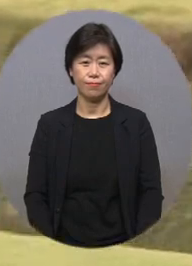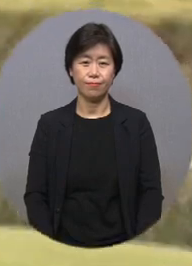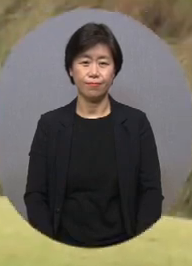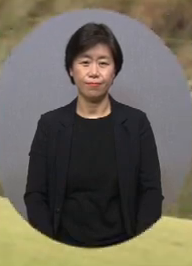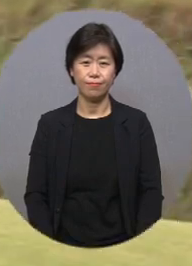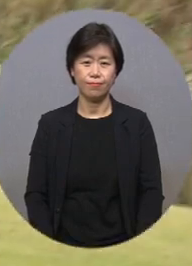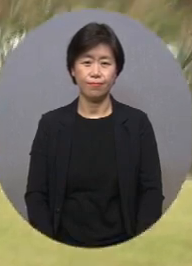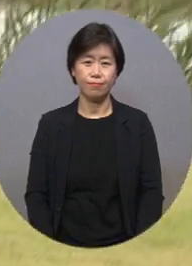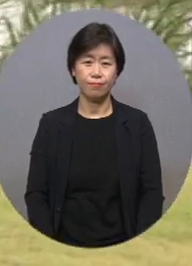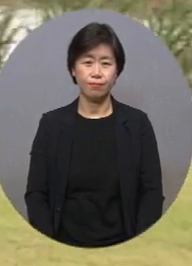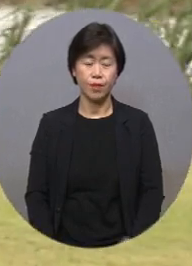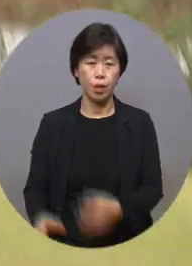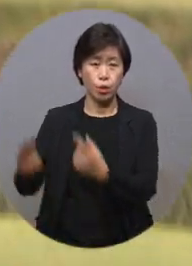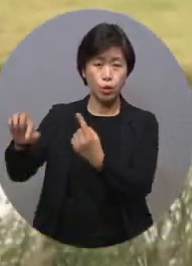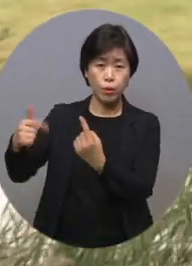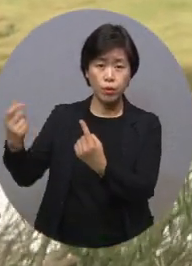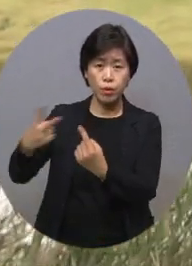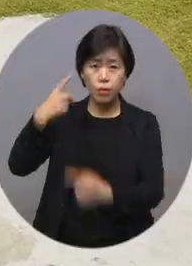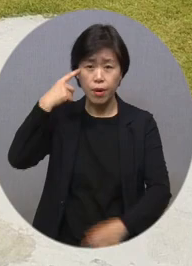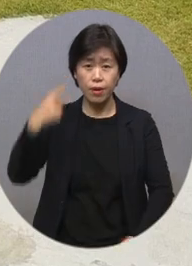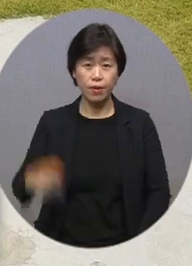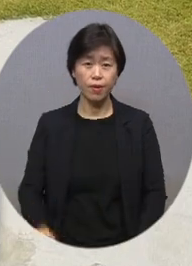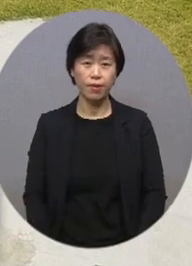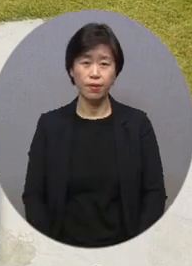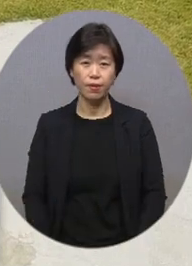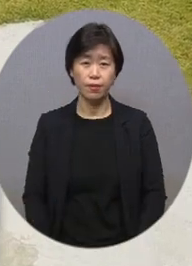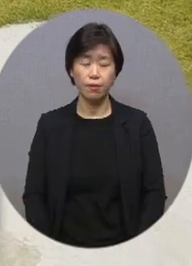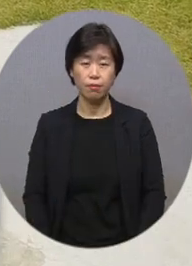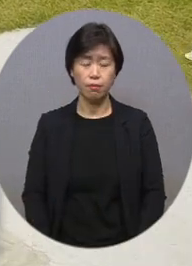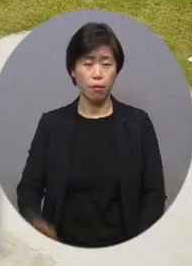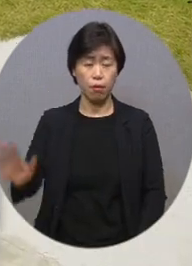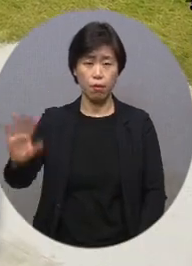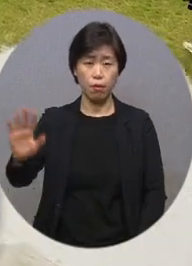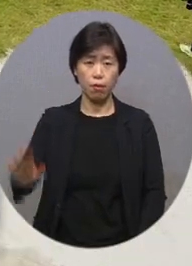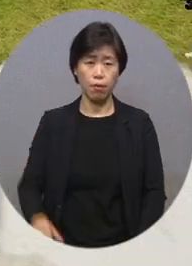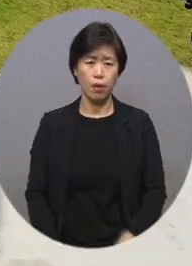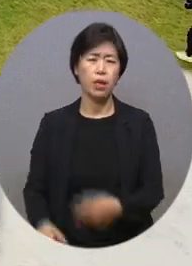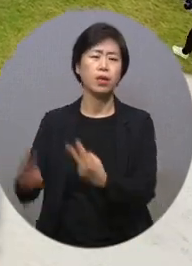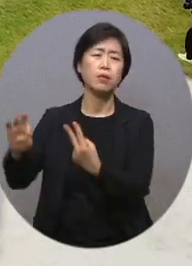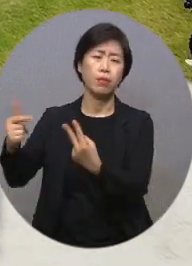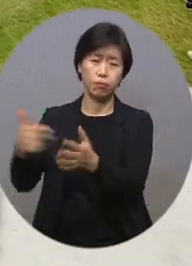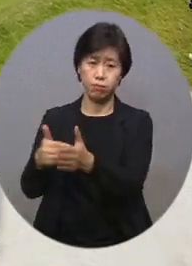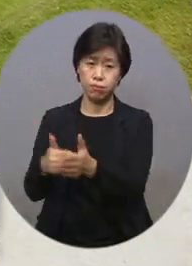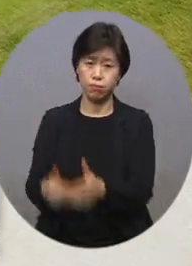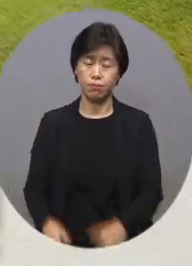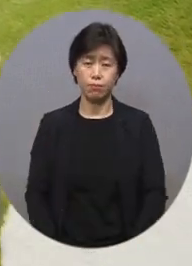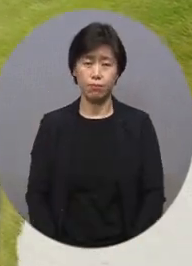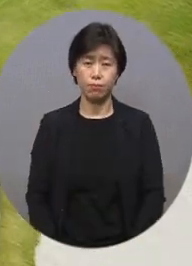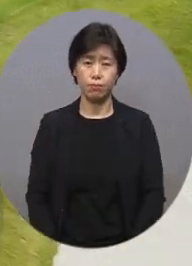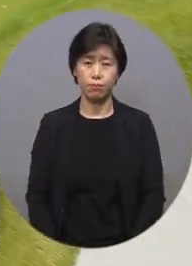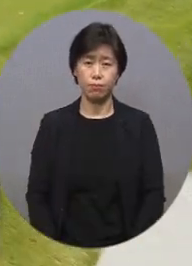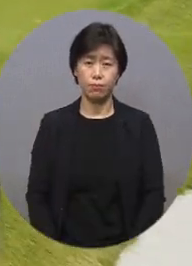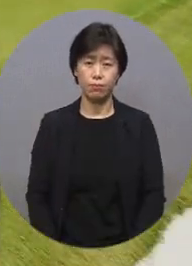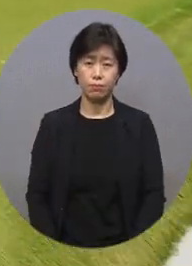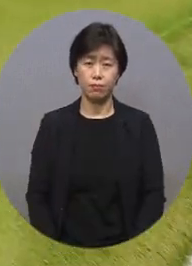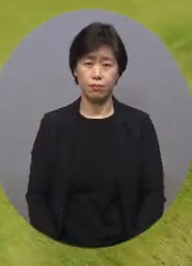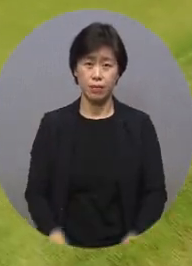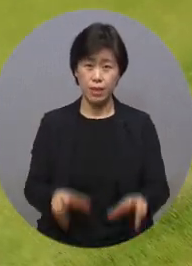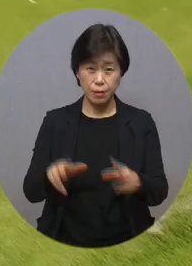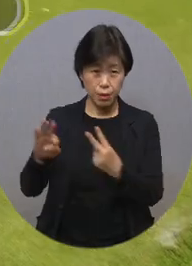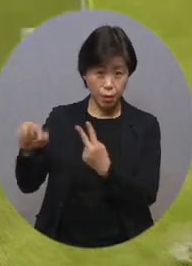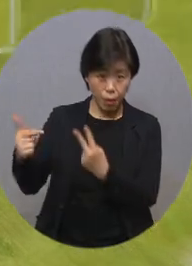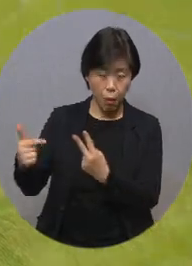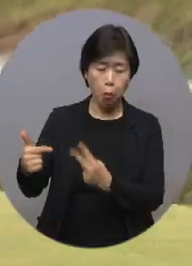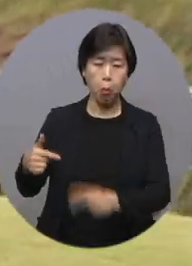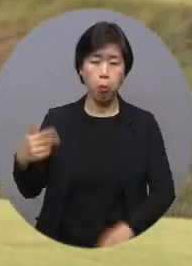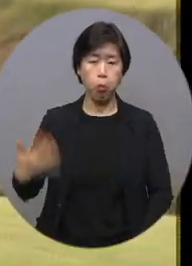아니 왜 1번이 또 해? 어? 아니야. 2번이 한 겁니다. 지금 2번 네. 하셨어요? 2번이 한 2번이. 겁니다.